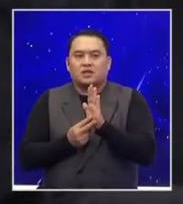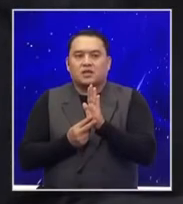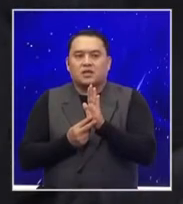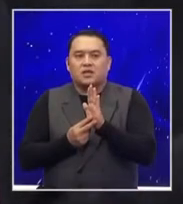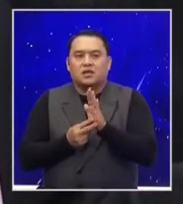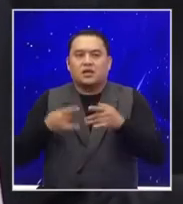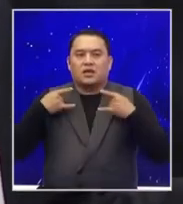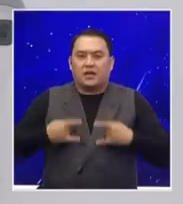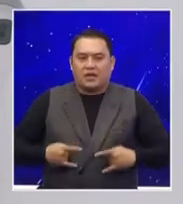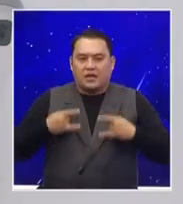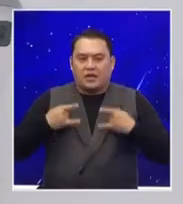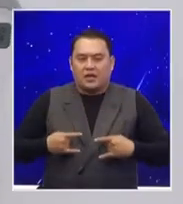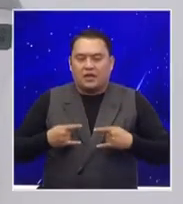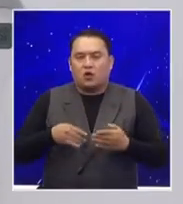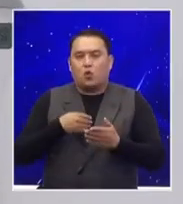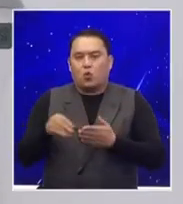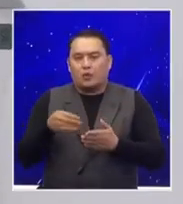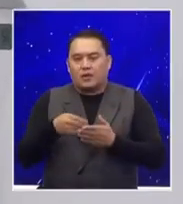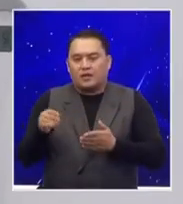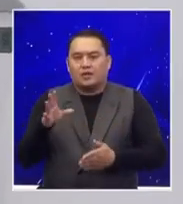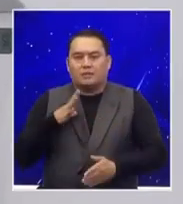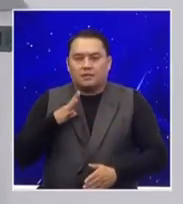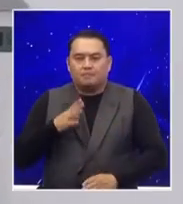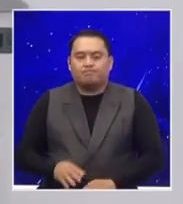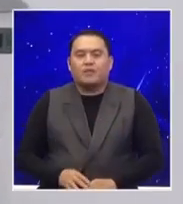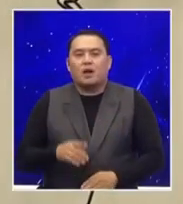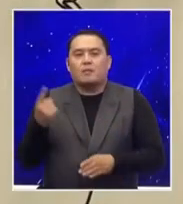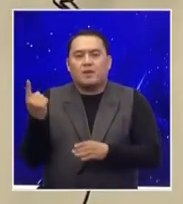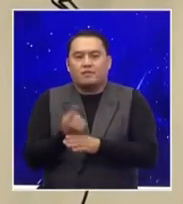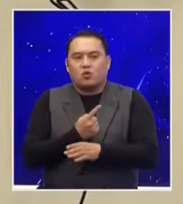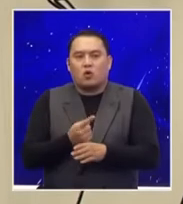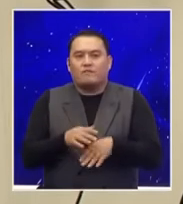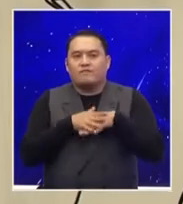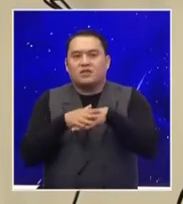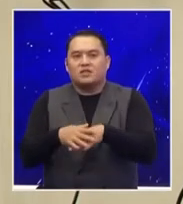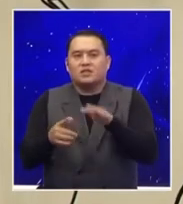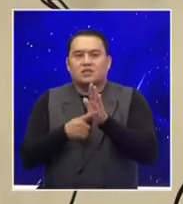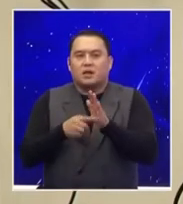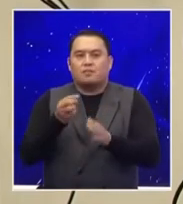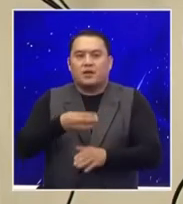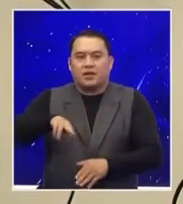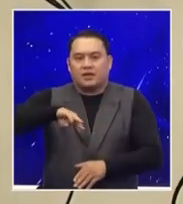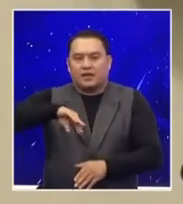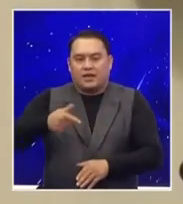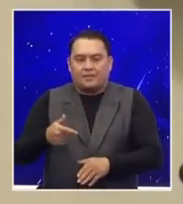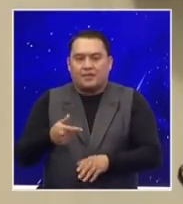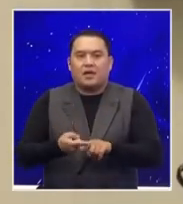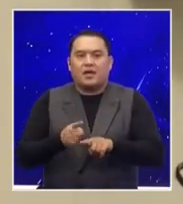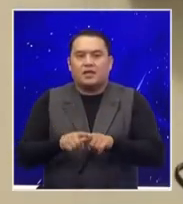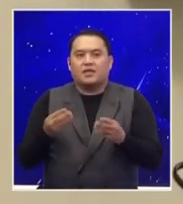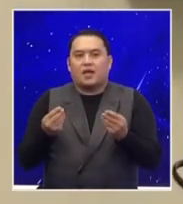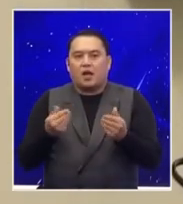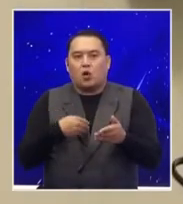18 рентген-аппаратов. На подготовку ко второй волне пандемии Алматинская область выделила 7,5 миллиардов тенге. На эти деньги